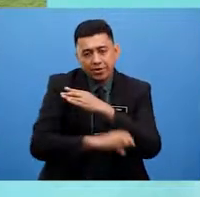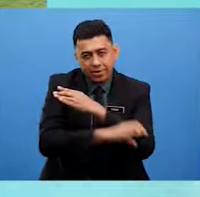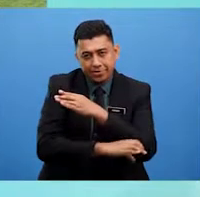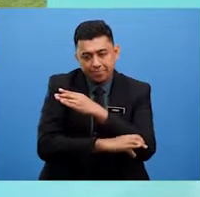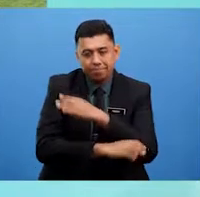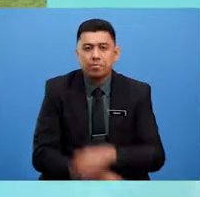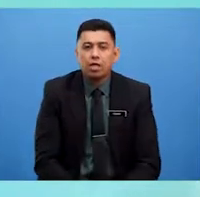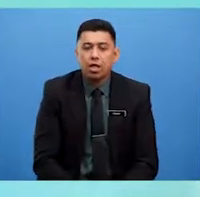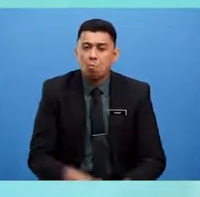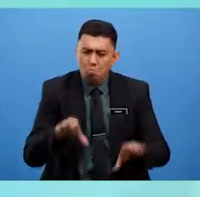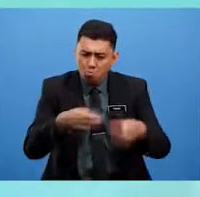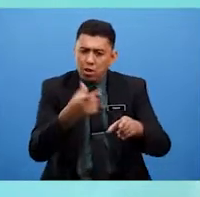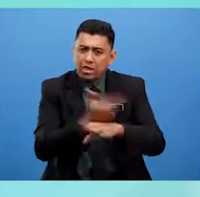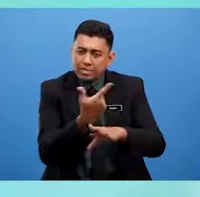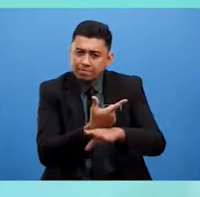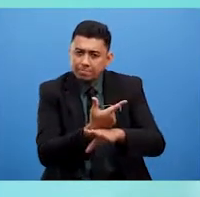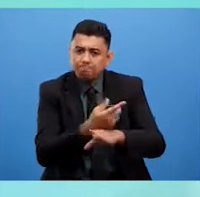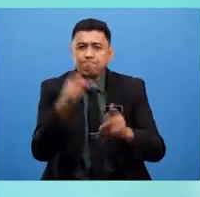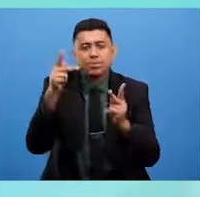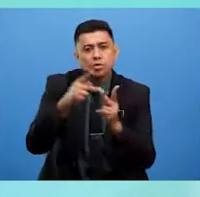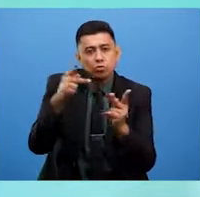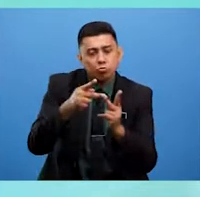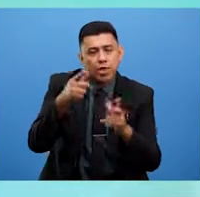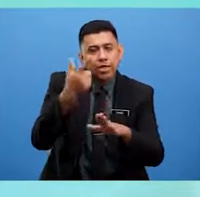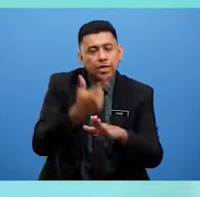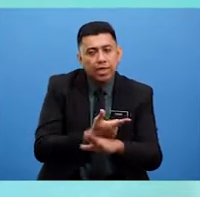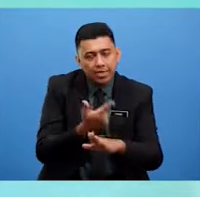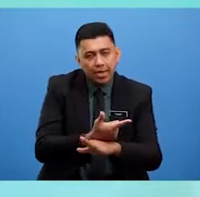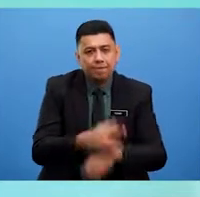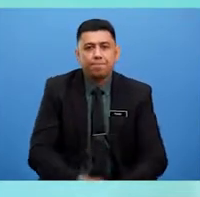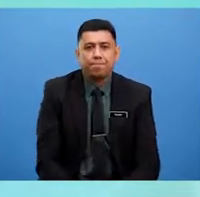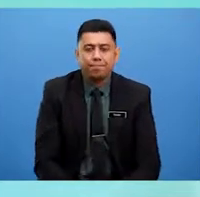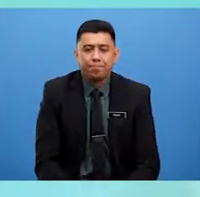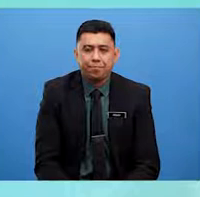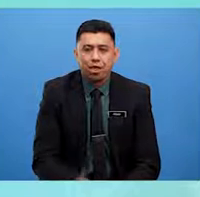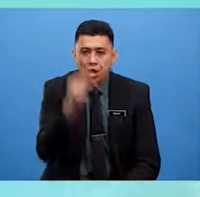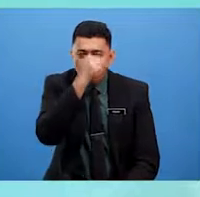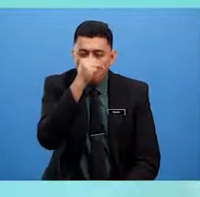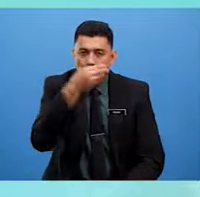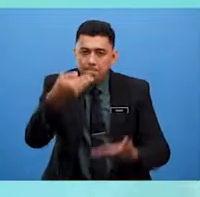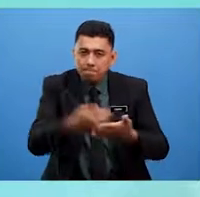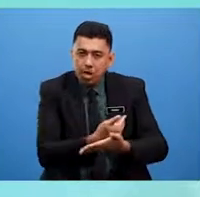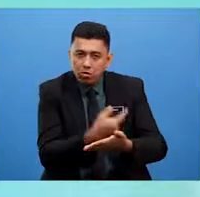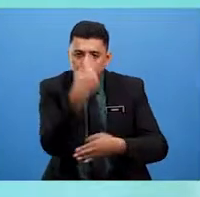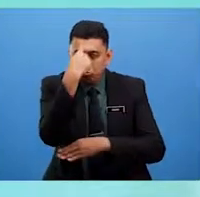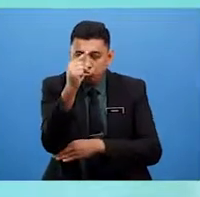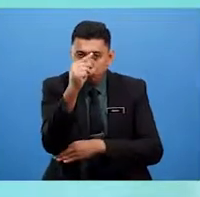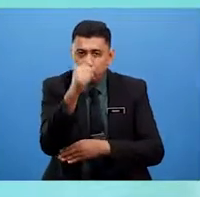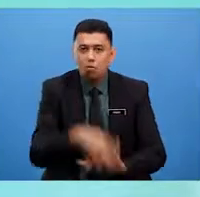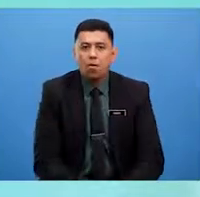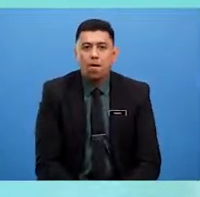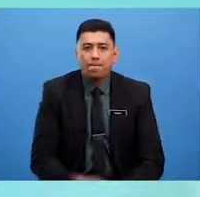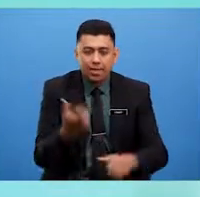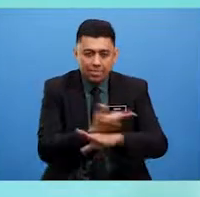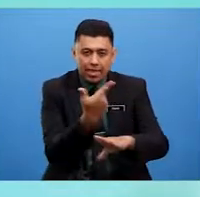kesesuaian sukan. Artikel tentang norma baru untuk periodisasi latihan. Apakah kaitan dengan